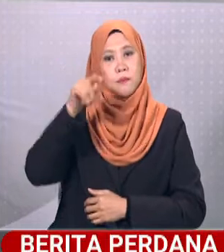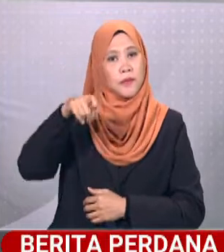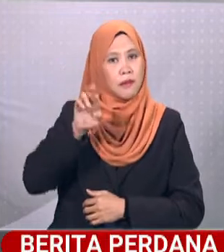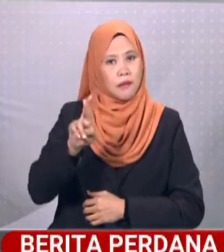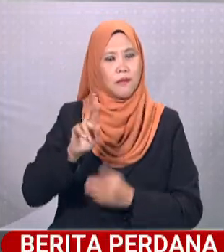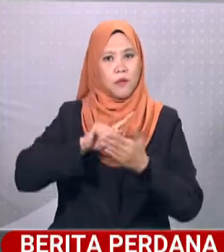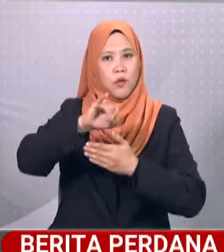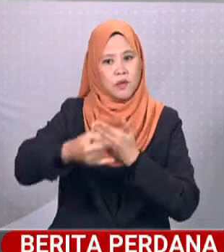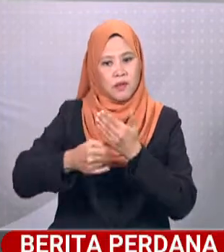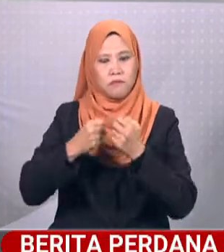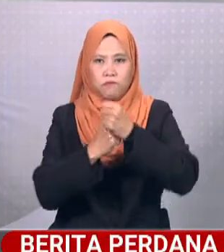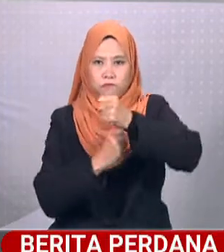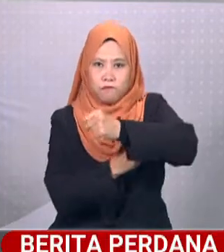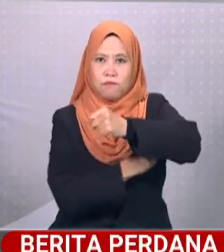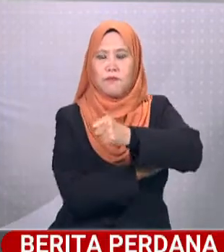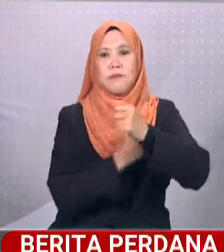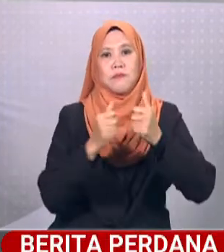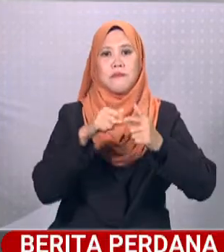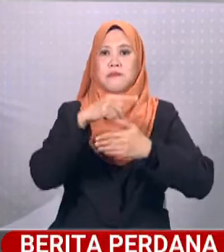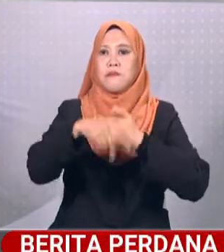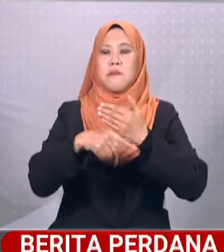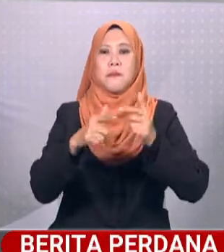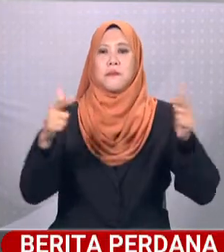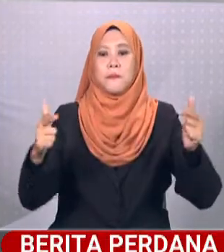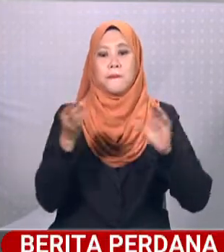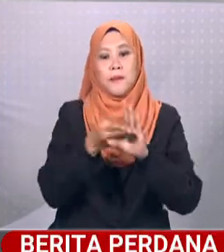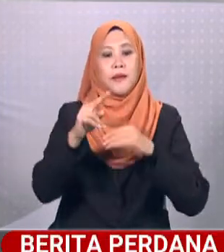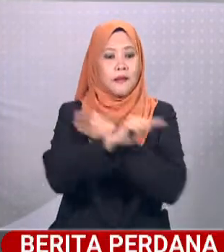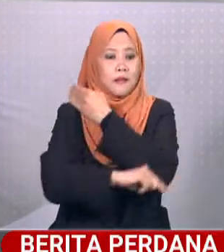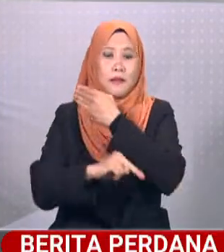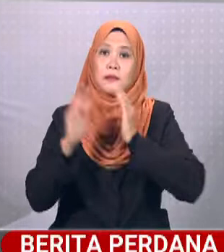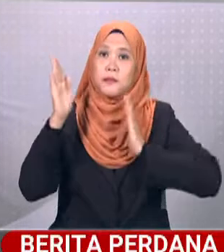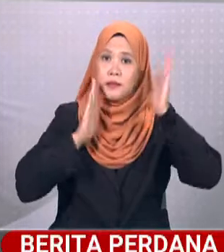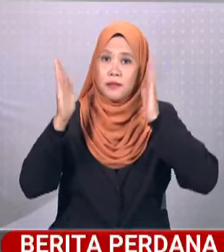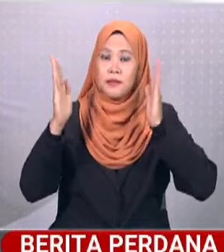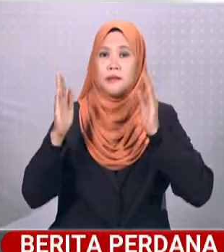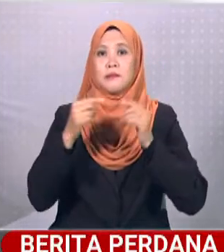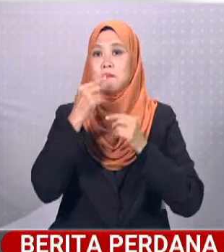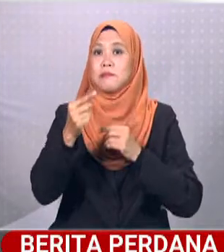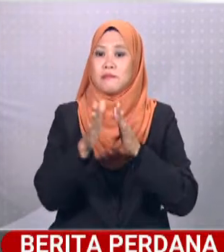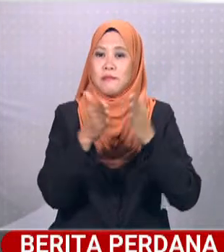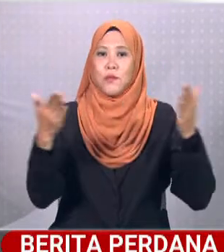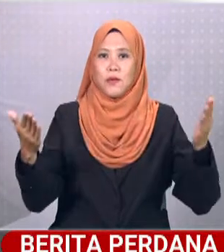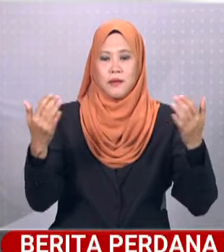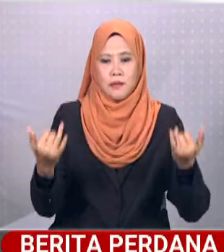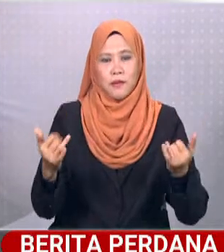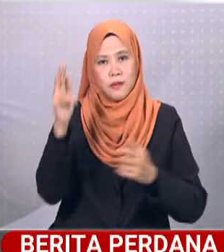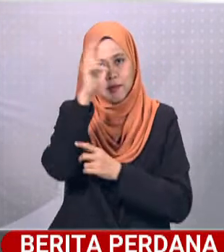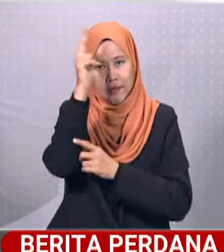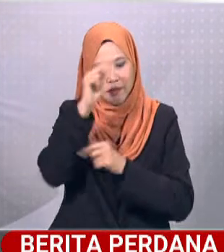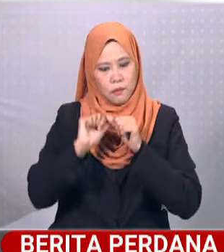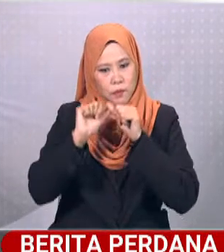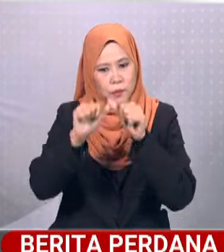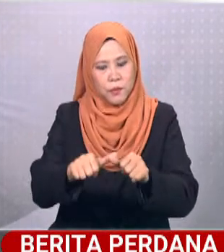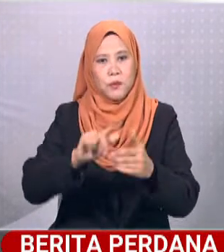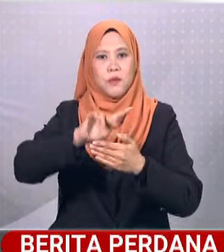serta projek-projek infrastruktur berskala besar. Bank Negara Malaysia menerusi kenyataan media menjelaskan langkah kerajaan meneruskan